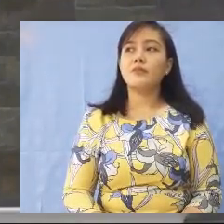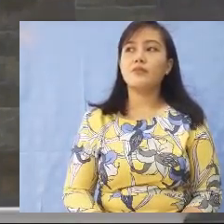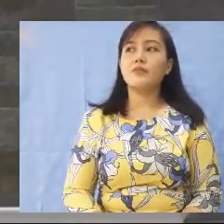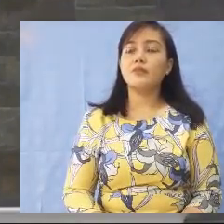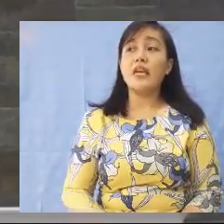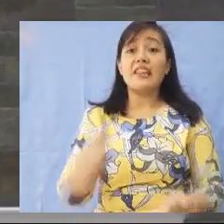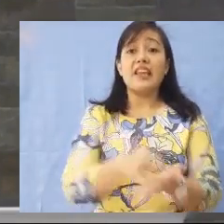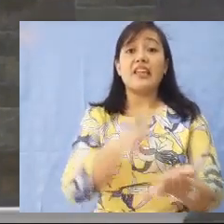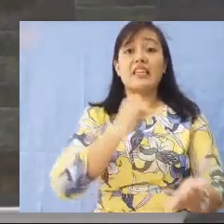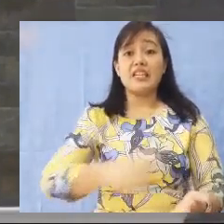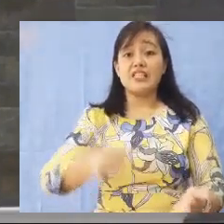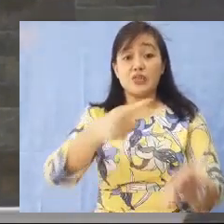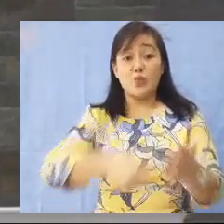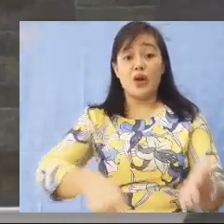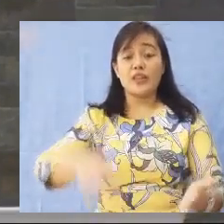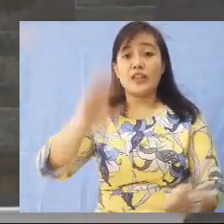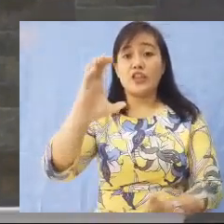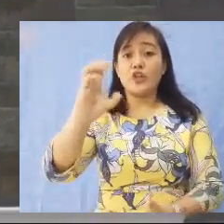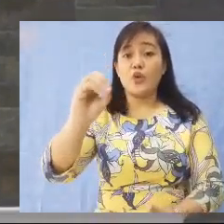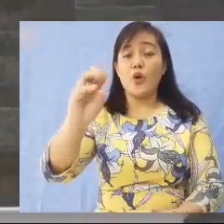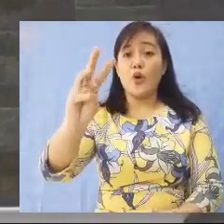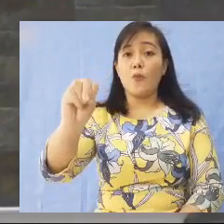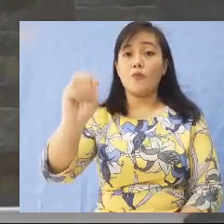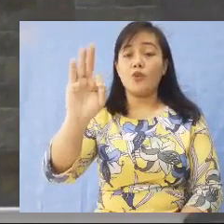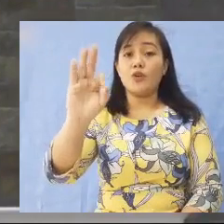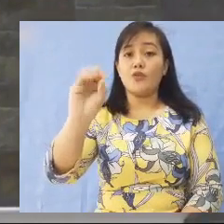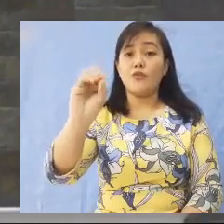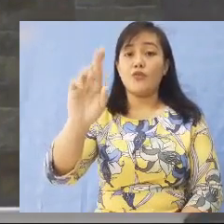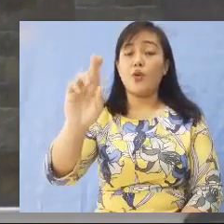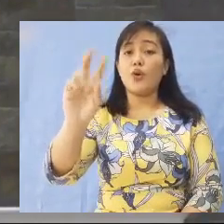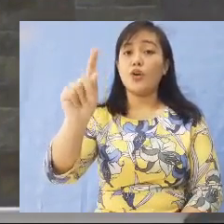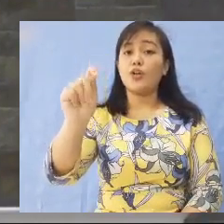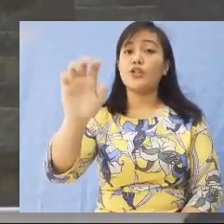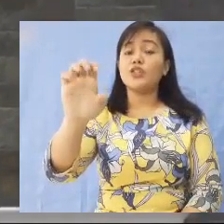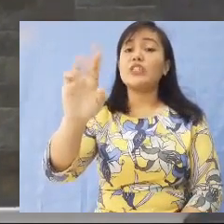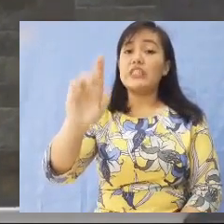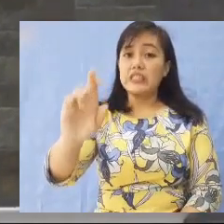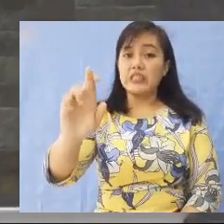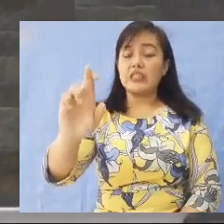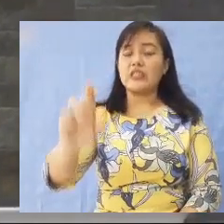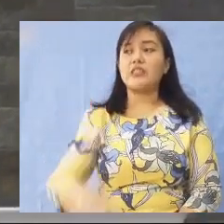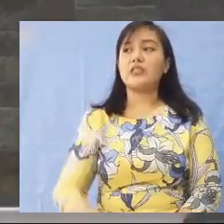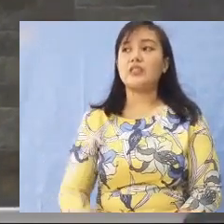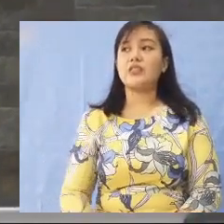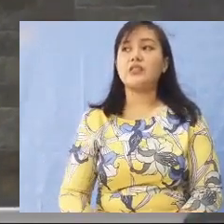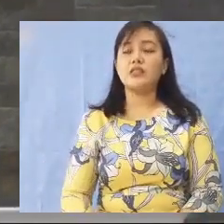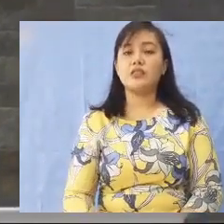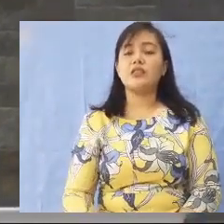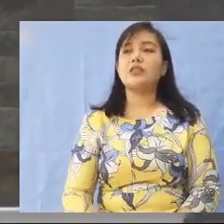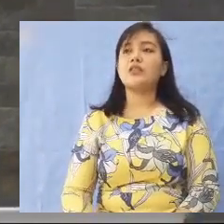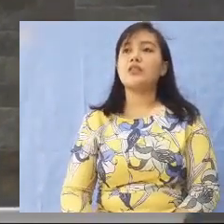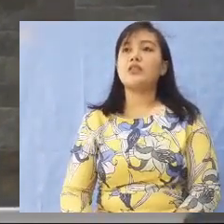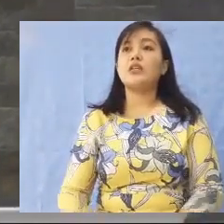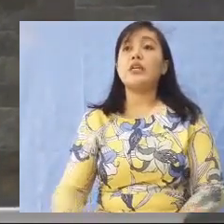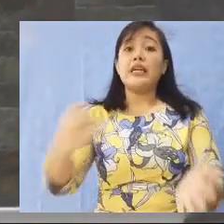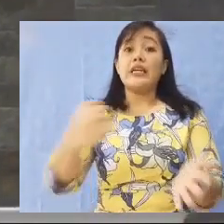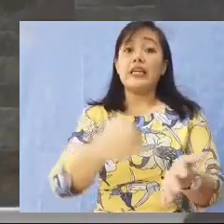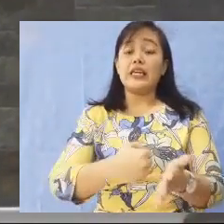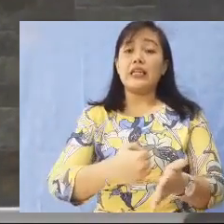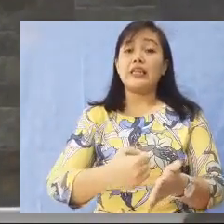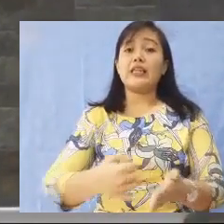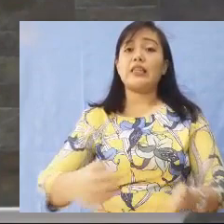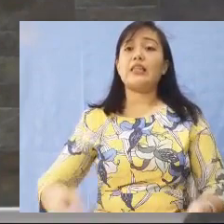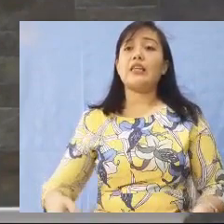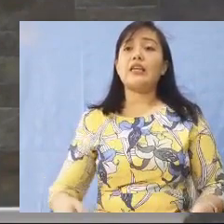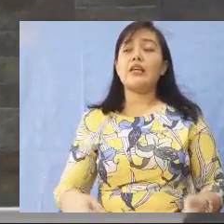comforter. Di ba? But alam niyo po ba, meron pa pong isang ibig sabihin pa yung word na comforter or yung